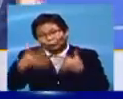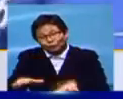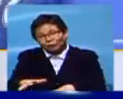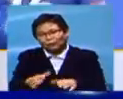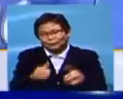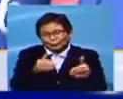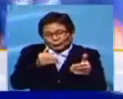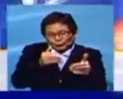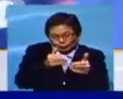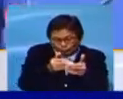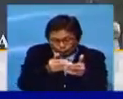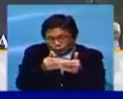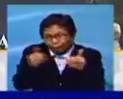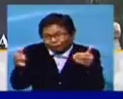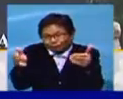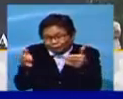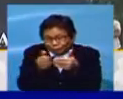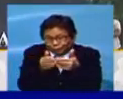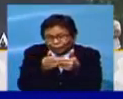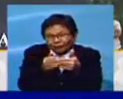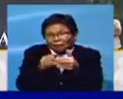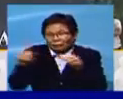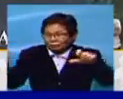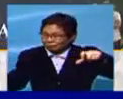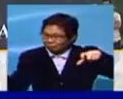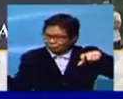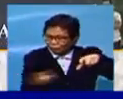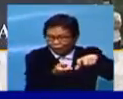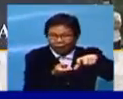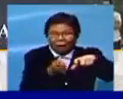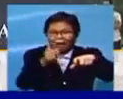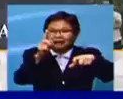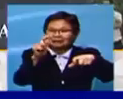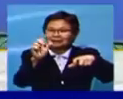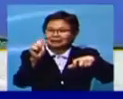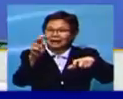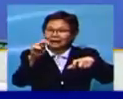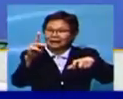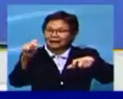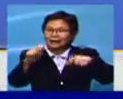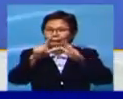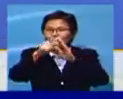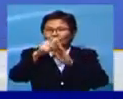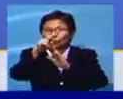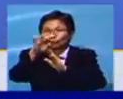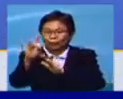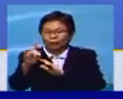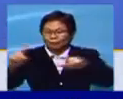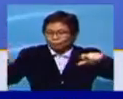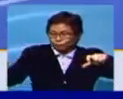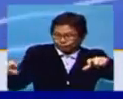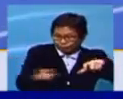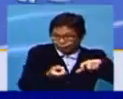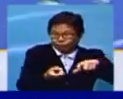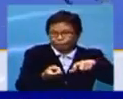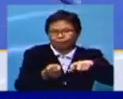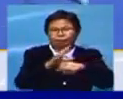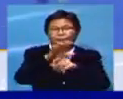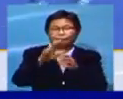merapatkan jurang menerusi jaringan Padang Kaito Tanaka pada minit ke-28 jaringan sebaliknya